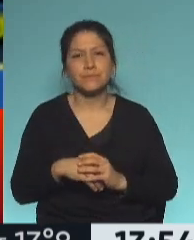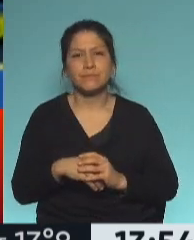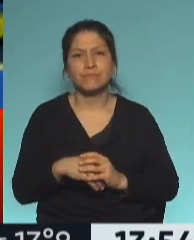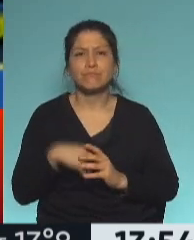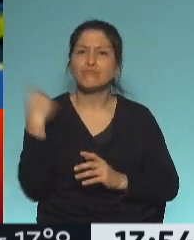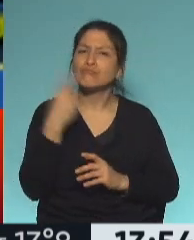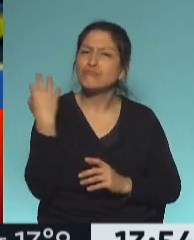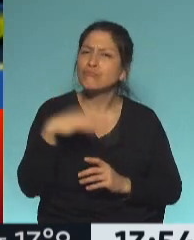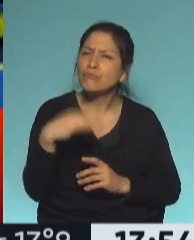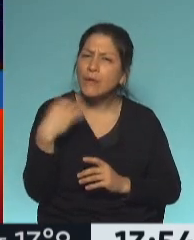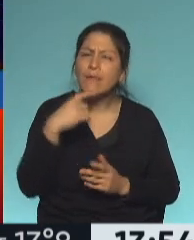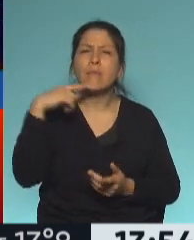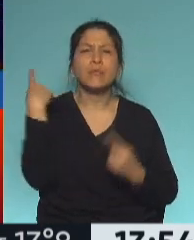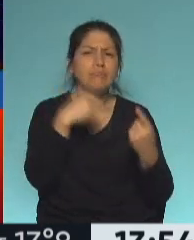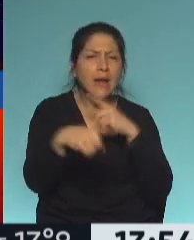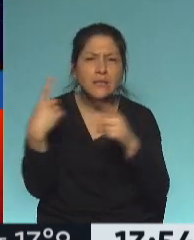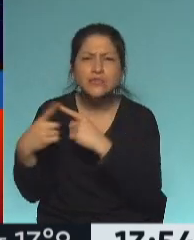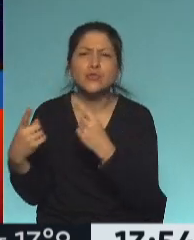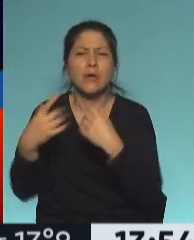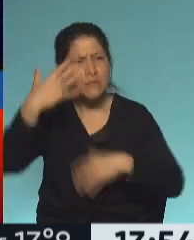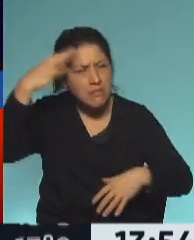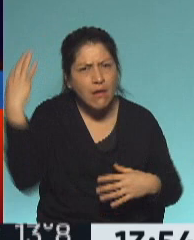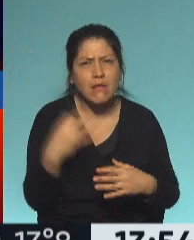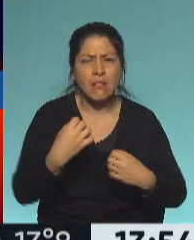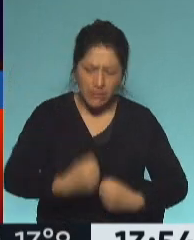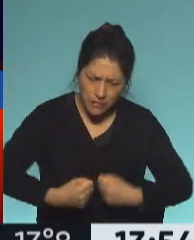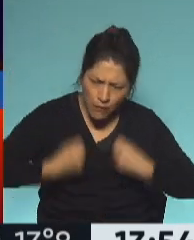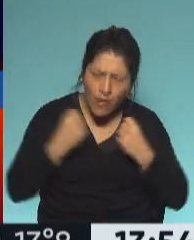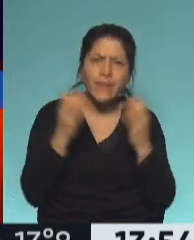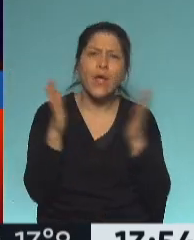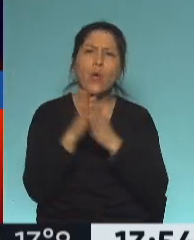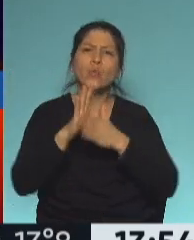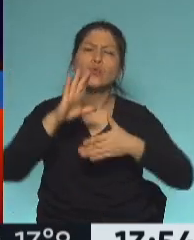با غرب و همکاری سازنده و پویا با شرق